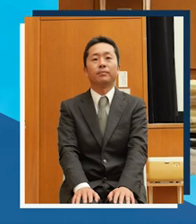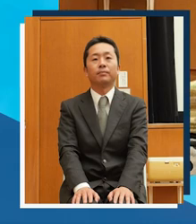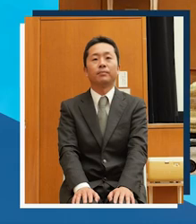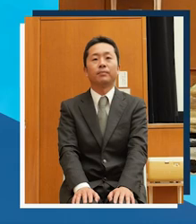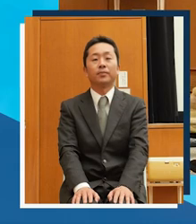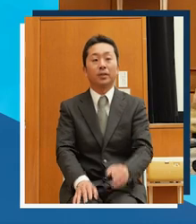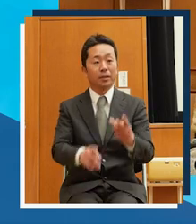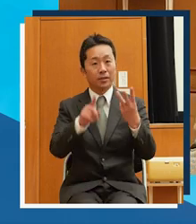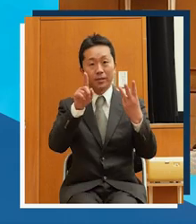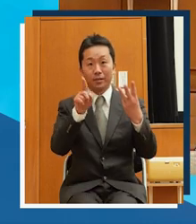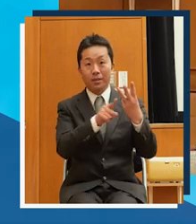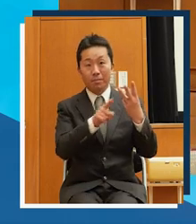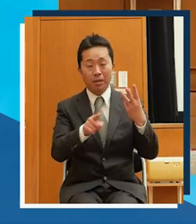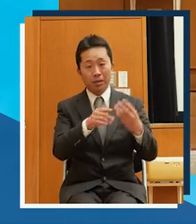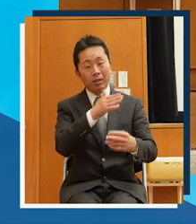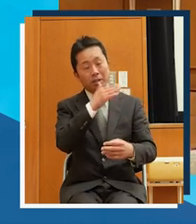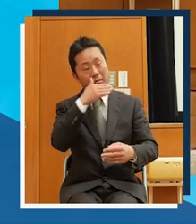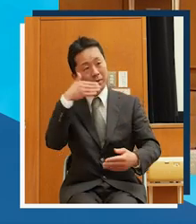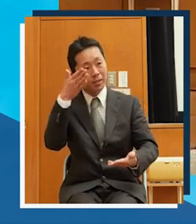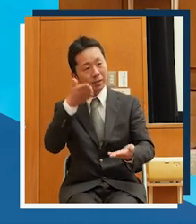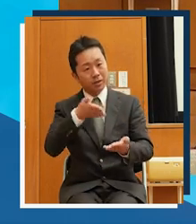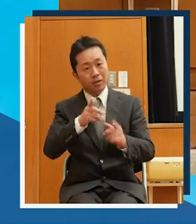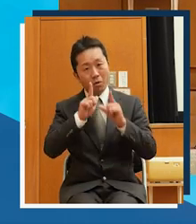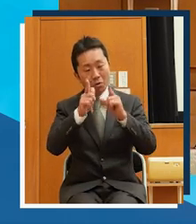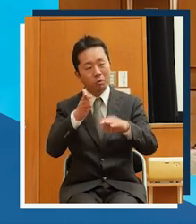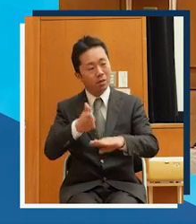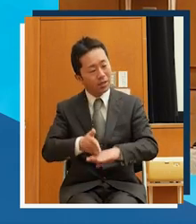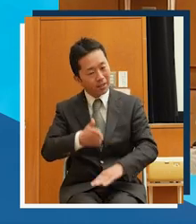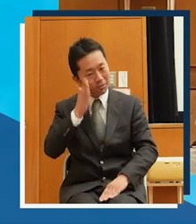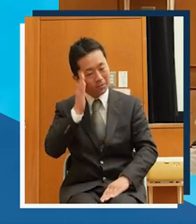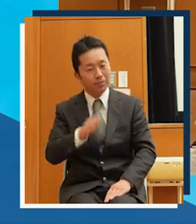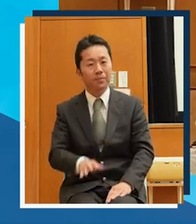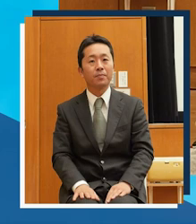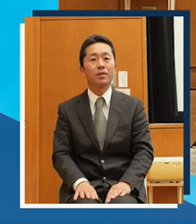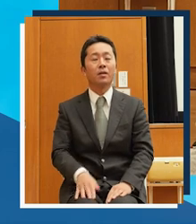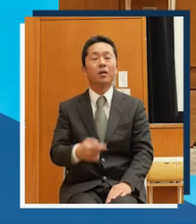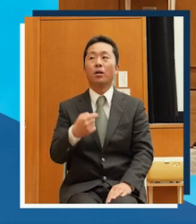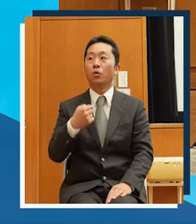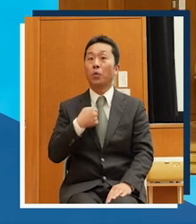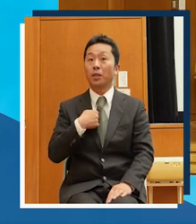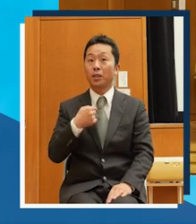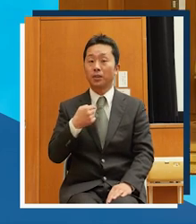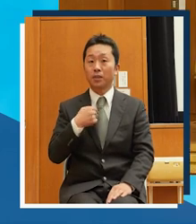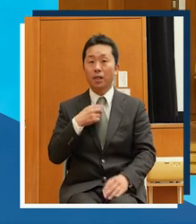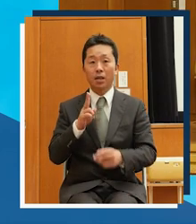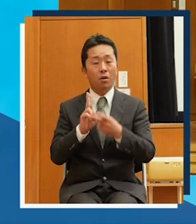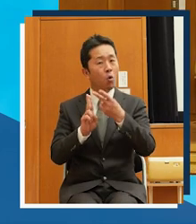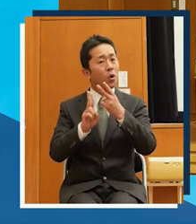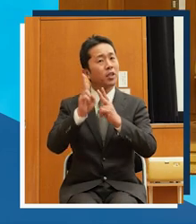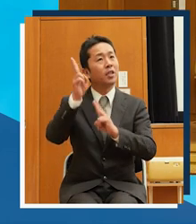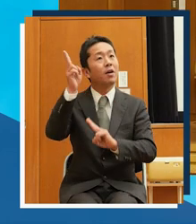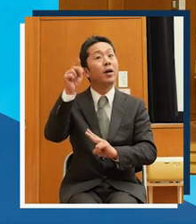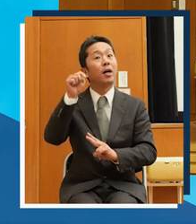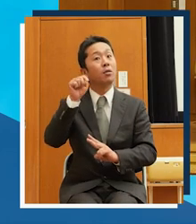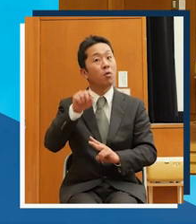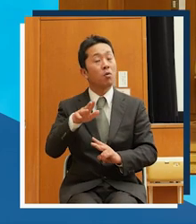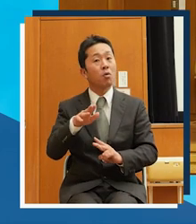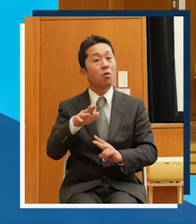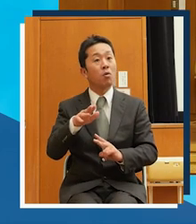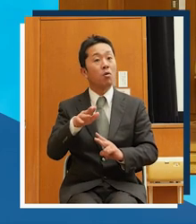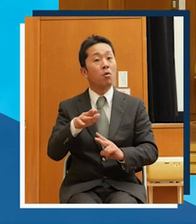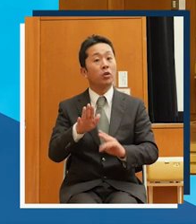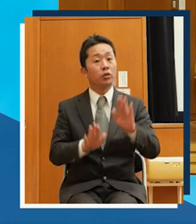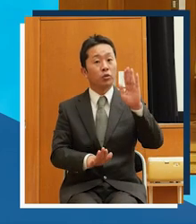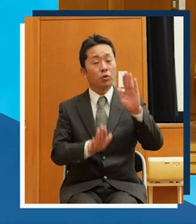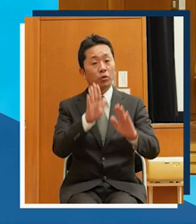えおさ方とも本当に素晴らしいお話をありがとうございましたえ私がですねあの沖縄のこういったいろんな節目に立ち合わ